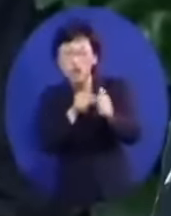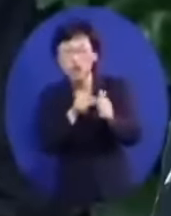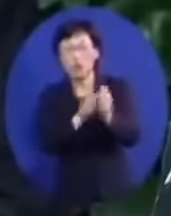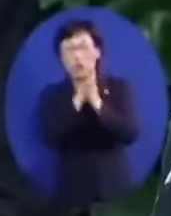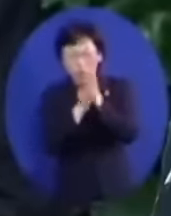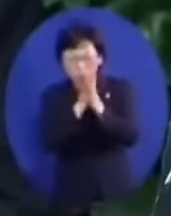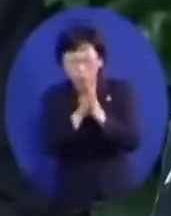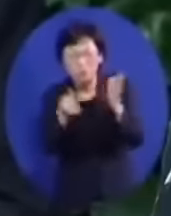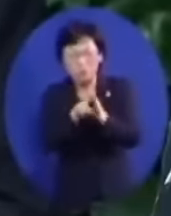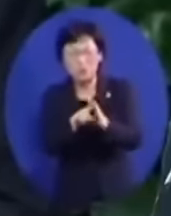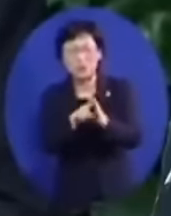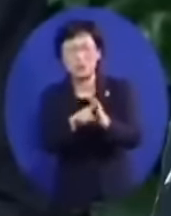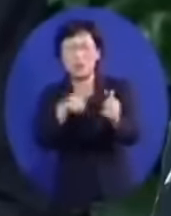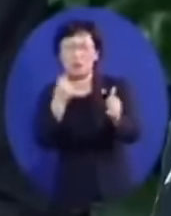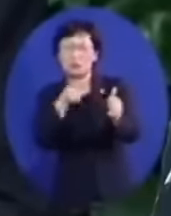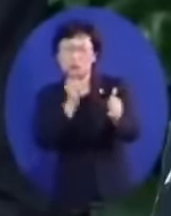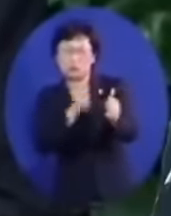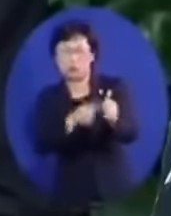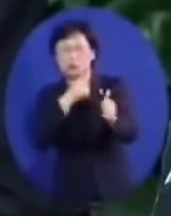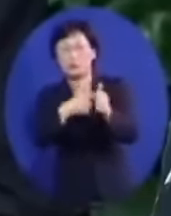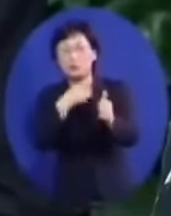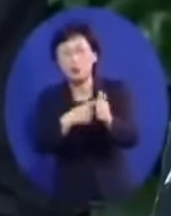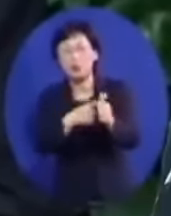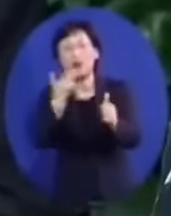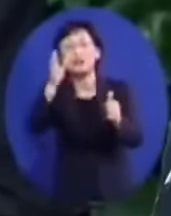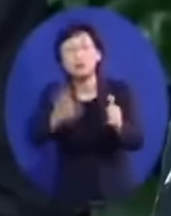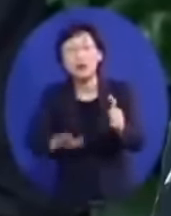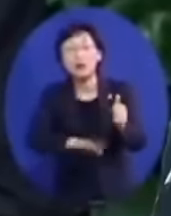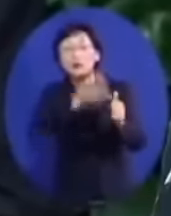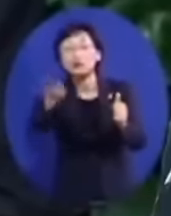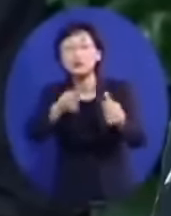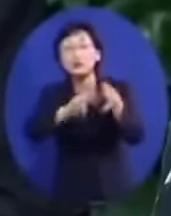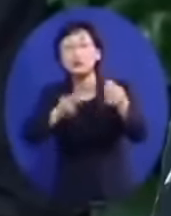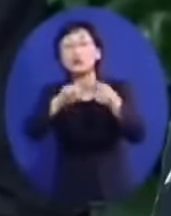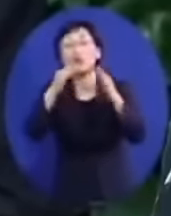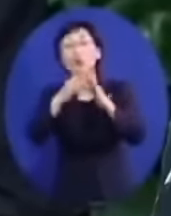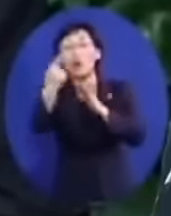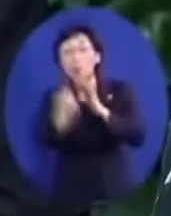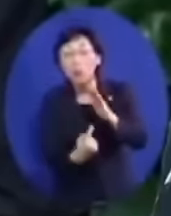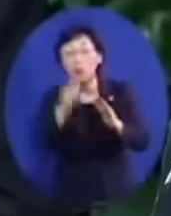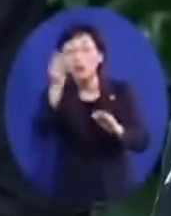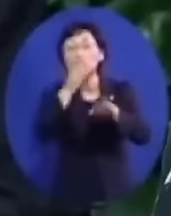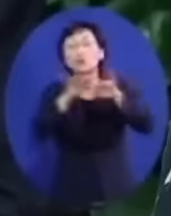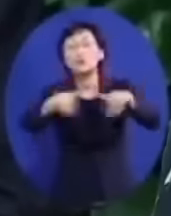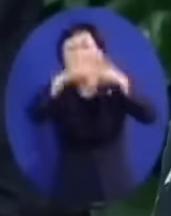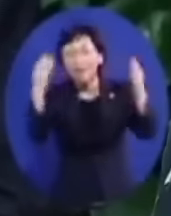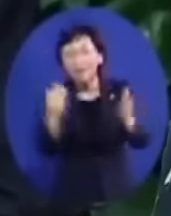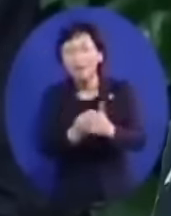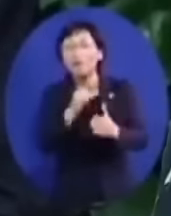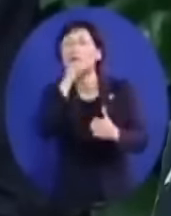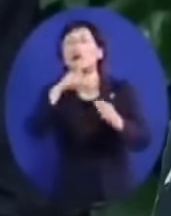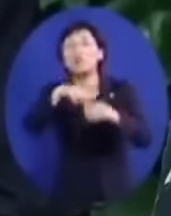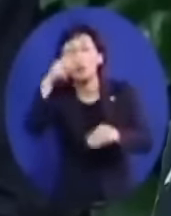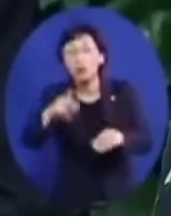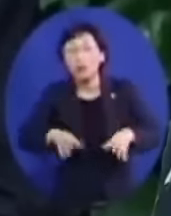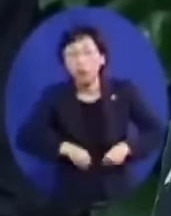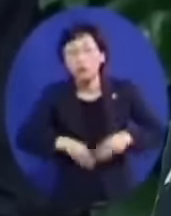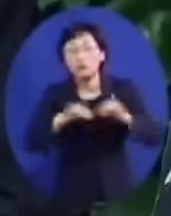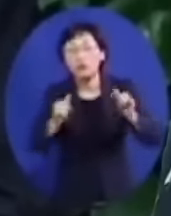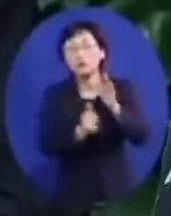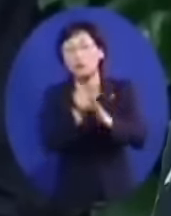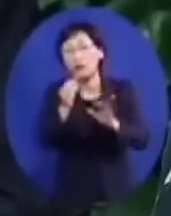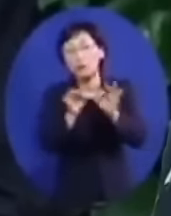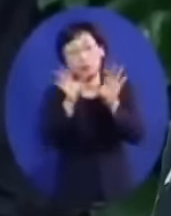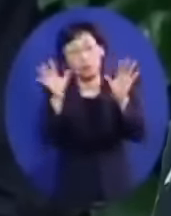전한다고 손꾸락질하고 욕을 했지만은 우리 교회 찾아오는 성도들은 다 가난하고 헐벗고 굶주리고 희망을 잃어버린